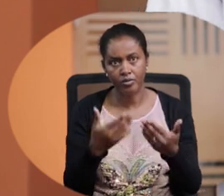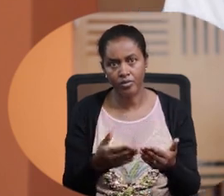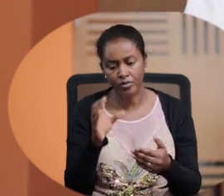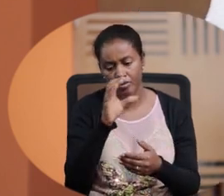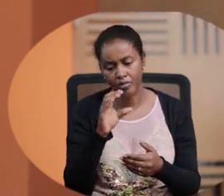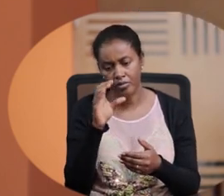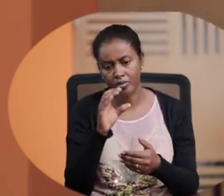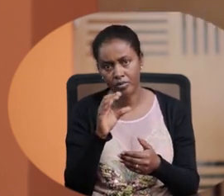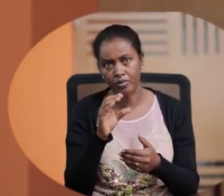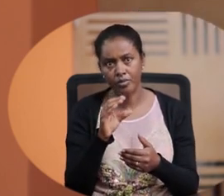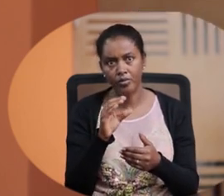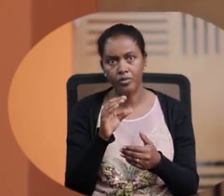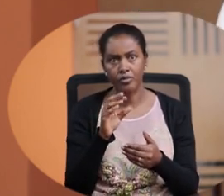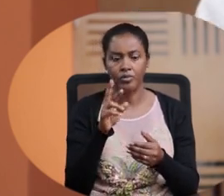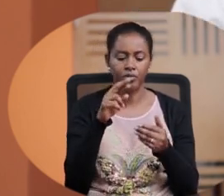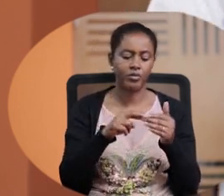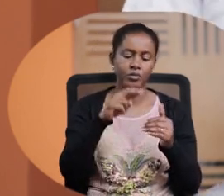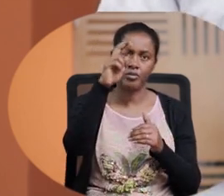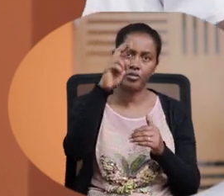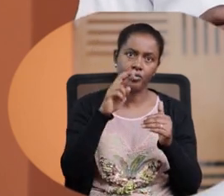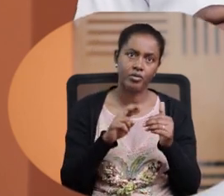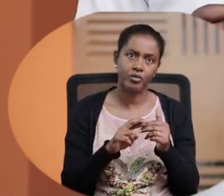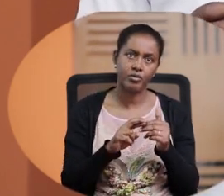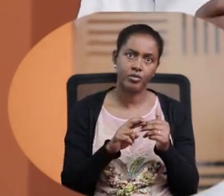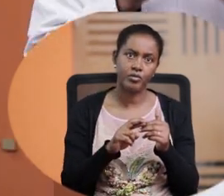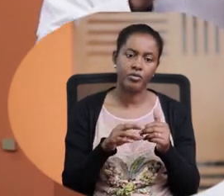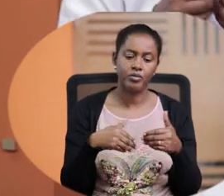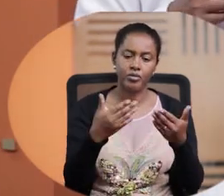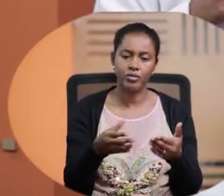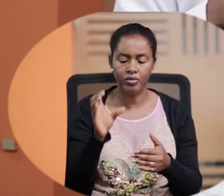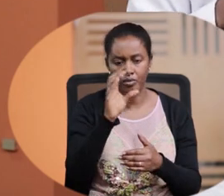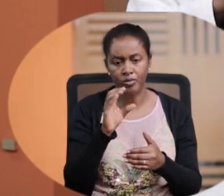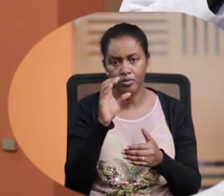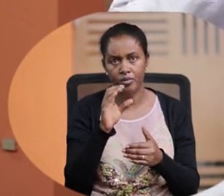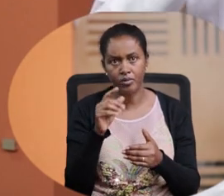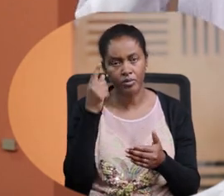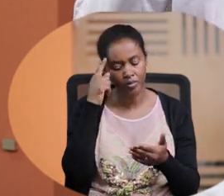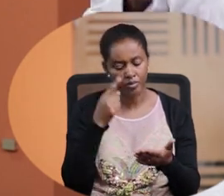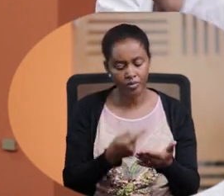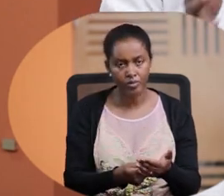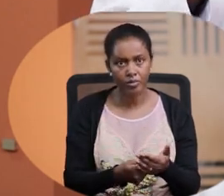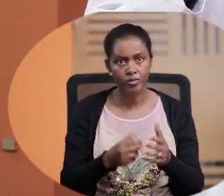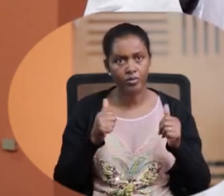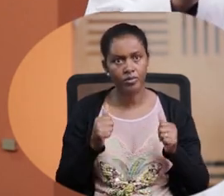Inni 3ffaan reenjii daataa kennamee ni barbaadu jedha. Kaayyoon kun